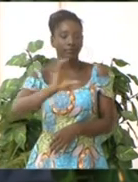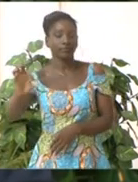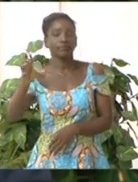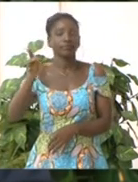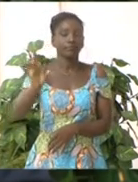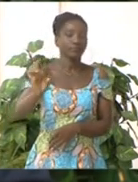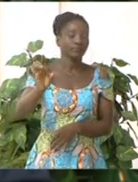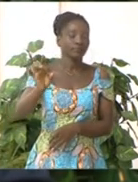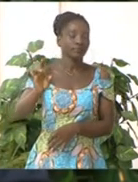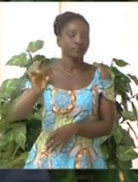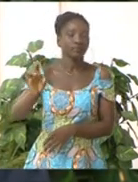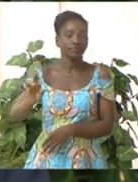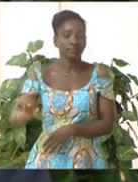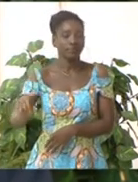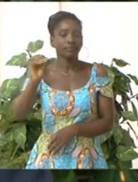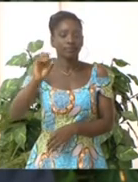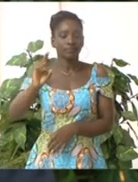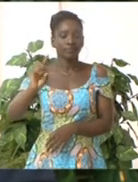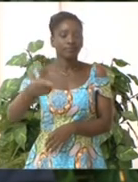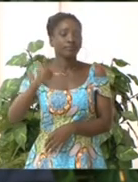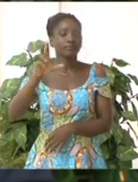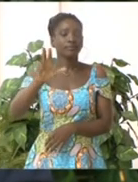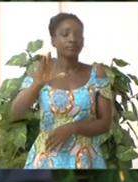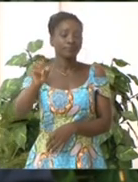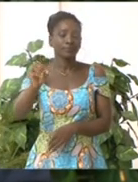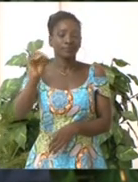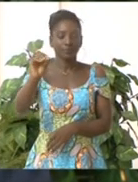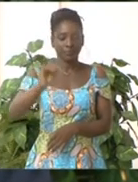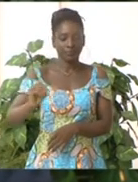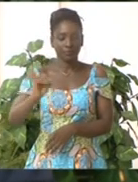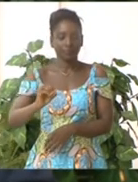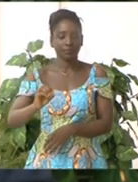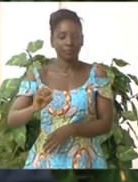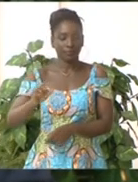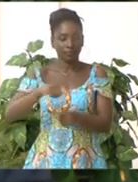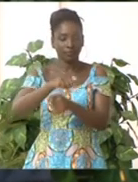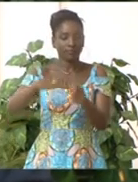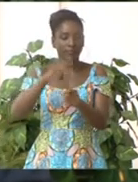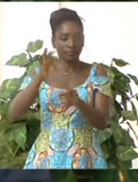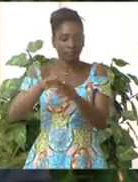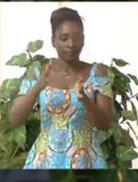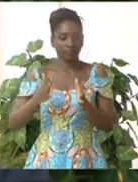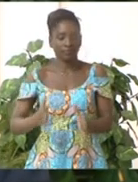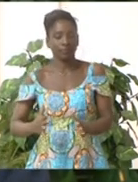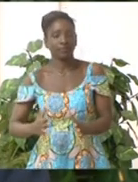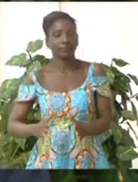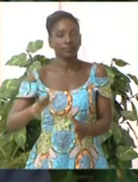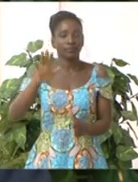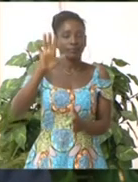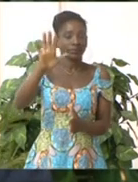soit 0,30 % suffrages exprimés 5 1 5923